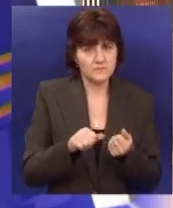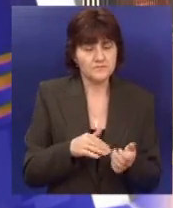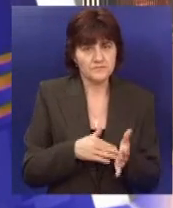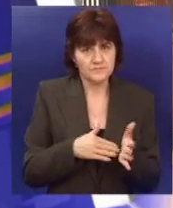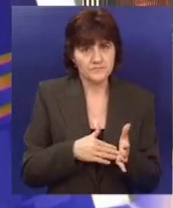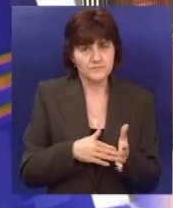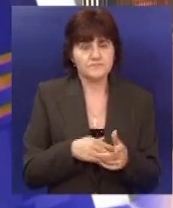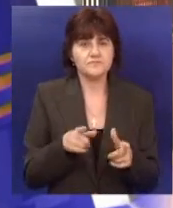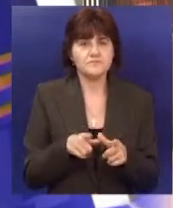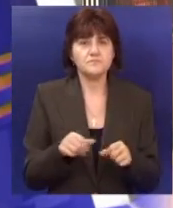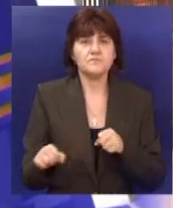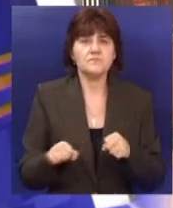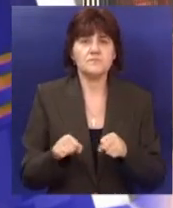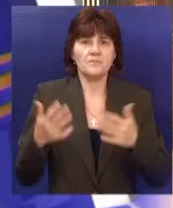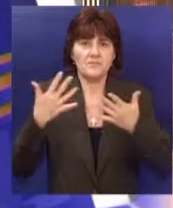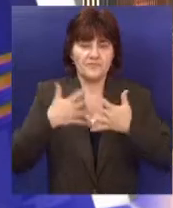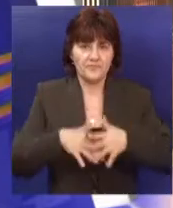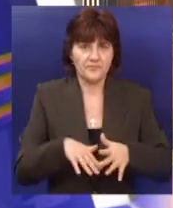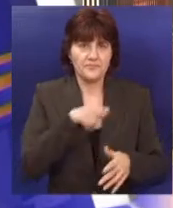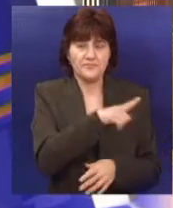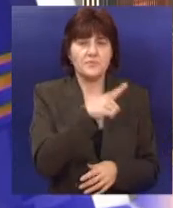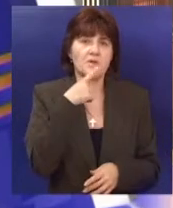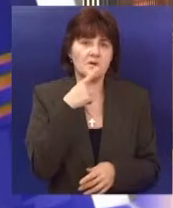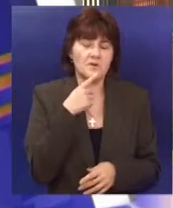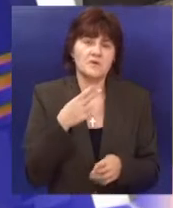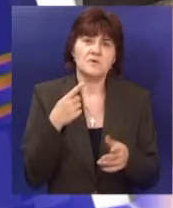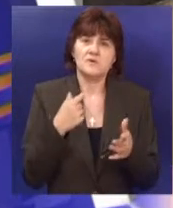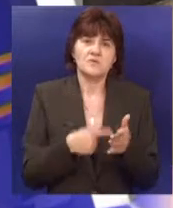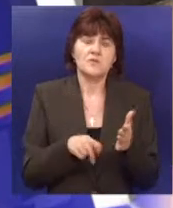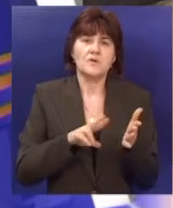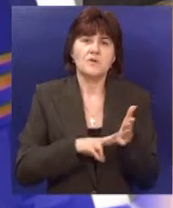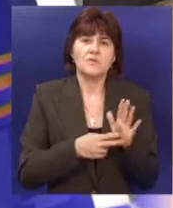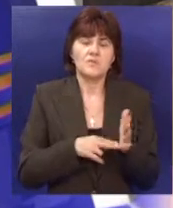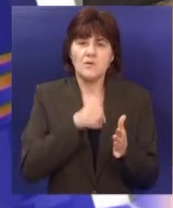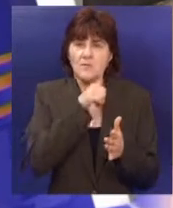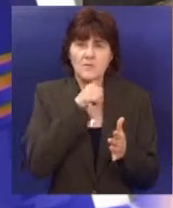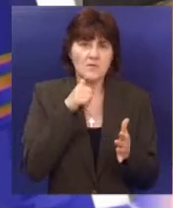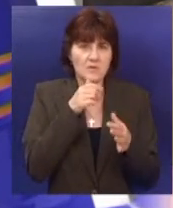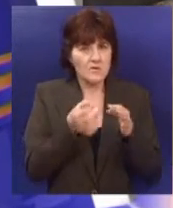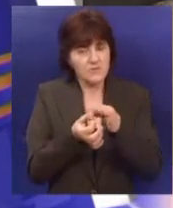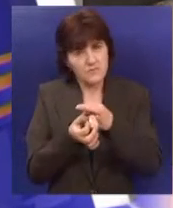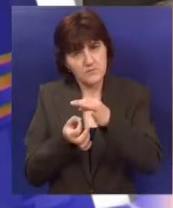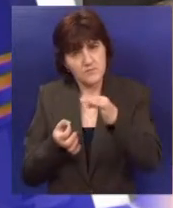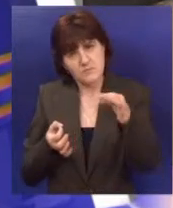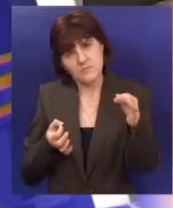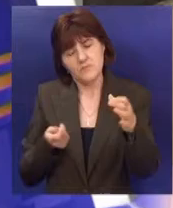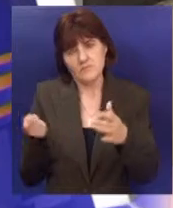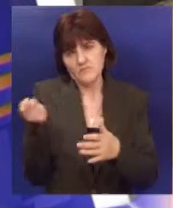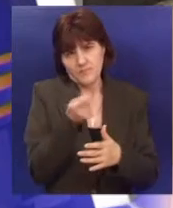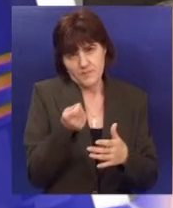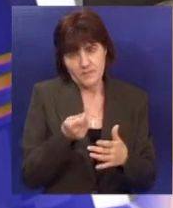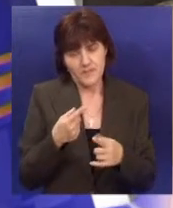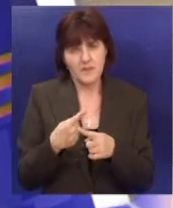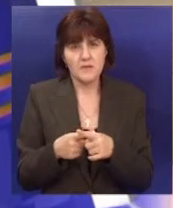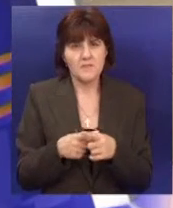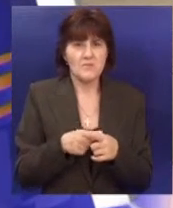zajednicu. U Direkciji za izgradnju grada kažu da je kod Nišavske ulice najveći problem regulacija. Oni će pokušati da novom